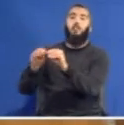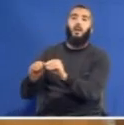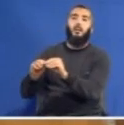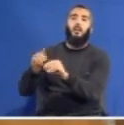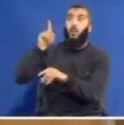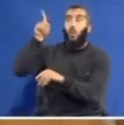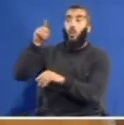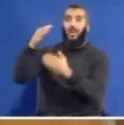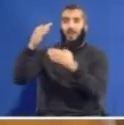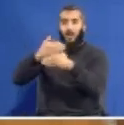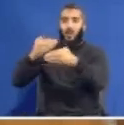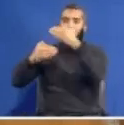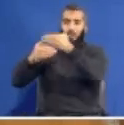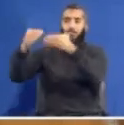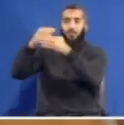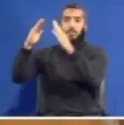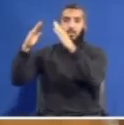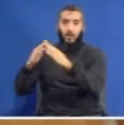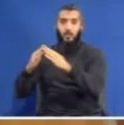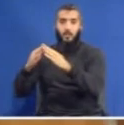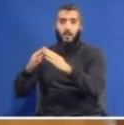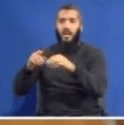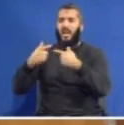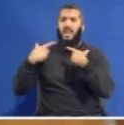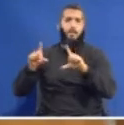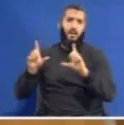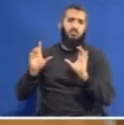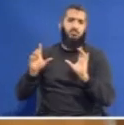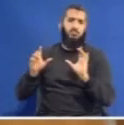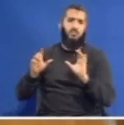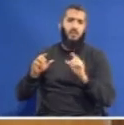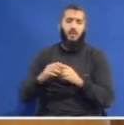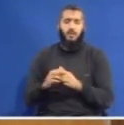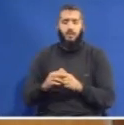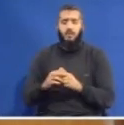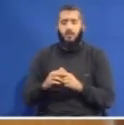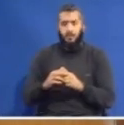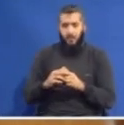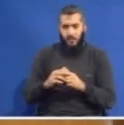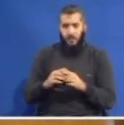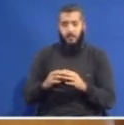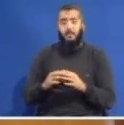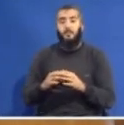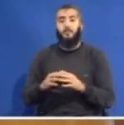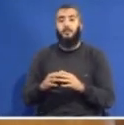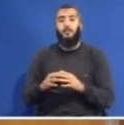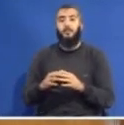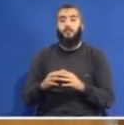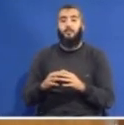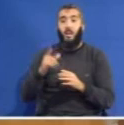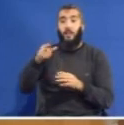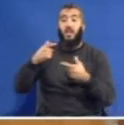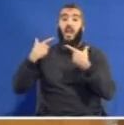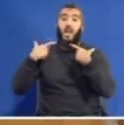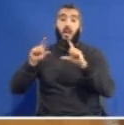احتله ليست له ملكية لأحد، فهو ملكية للعموم، يعني ملكية عامة، والملكية